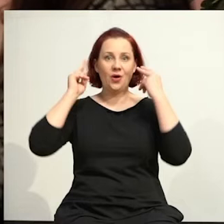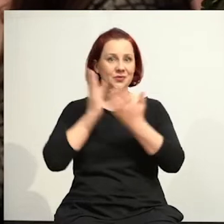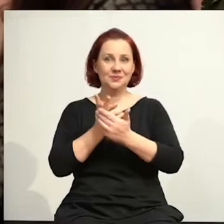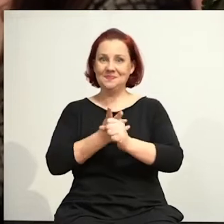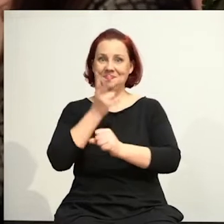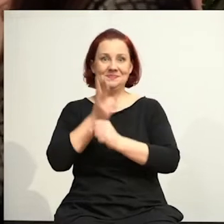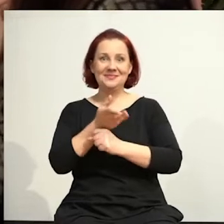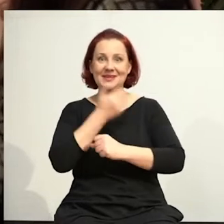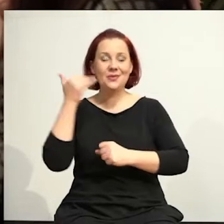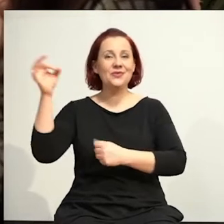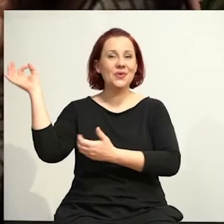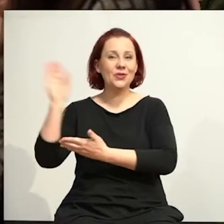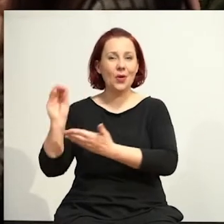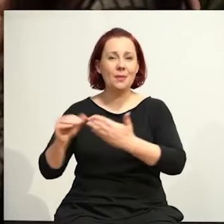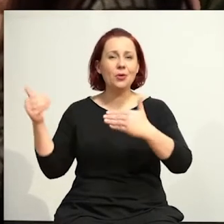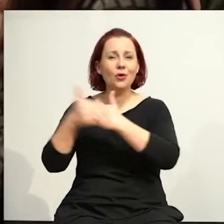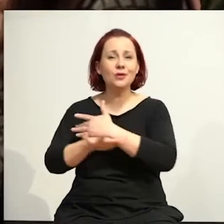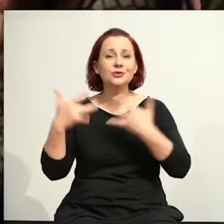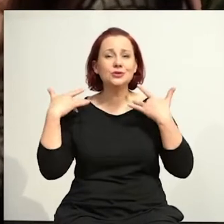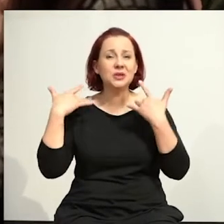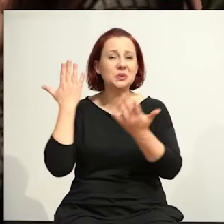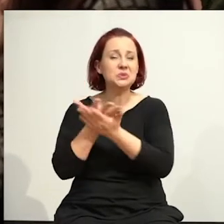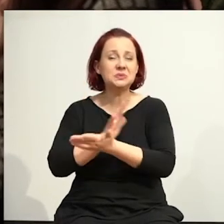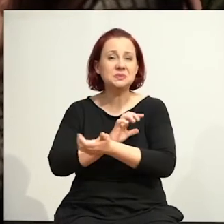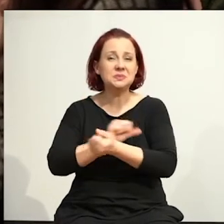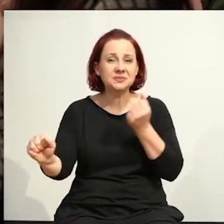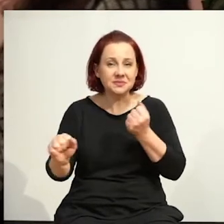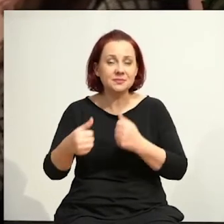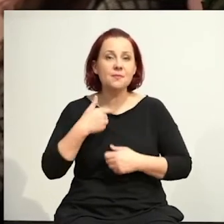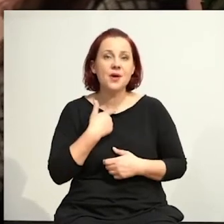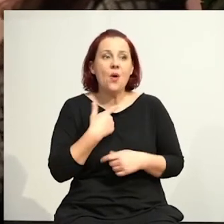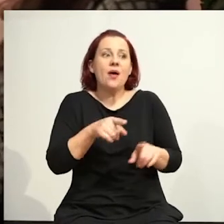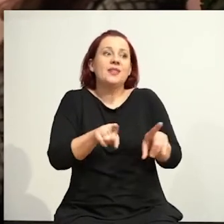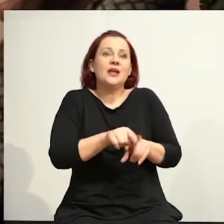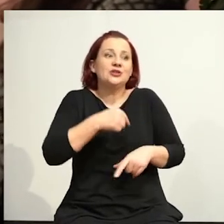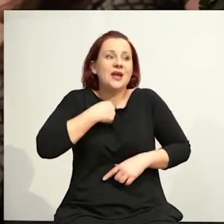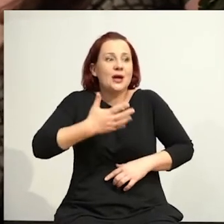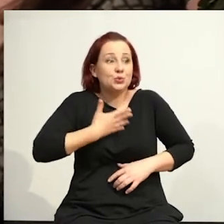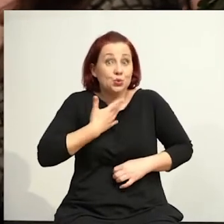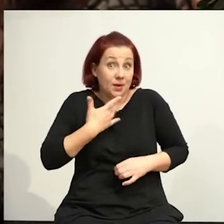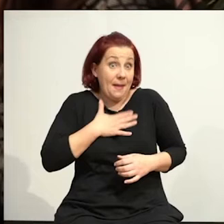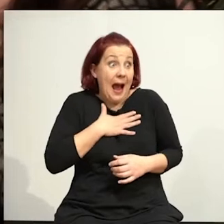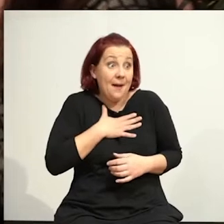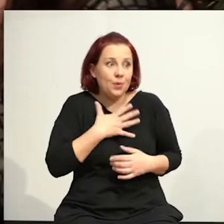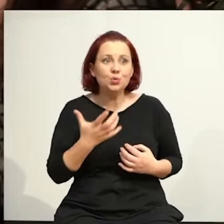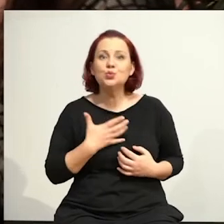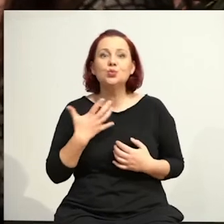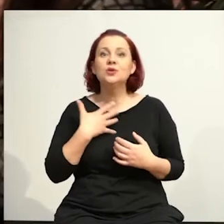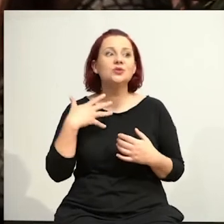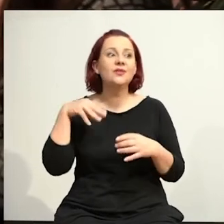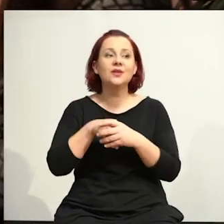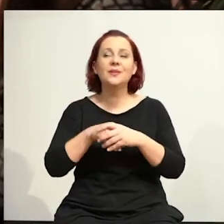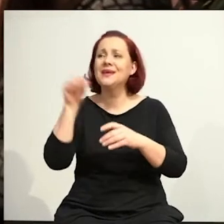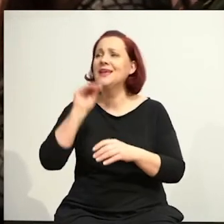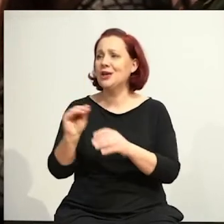dostępu. No, jego notatki choćby pod koniec życia zostały zniszczone. Więc ja też miałam takie poczucie i mam wciąż, że tam jest bardzo dużo do